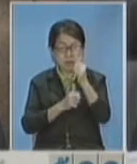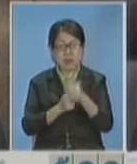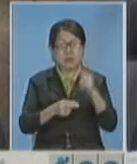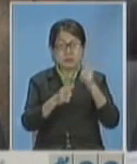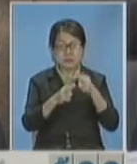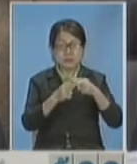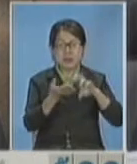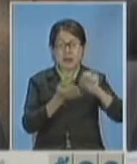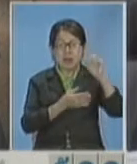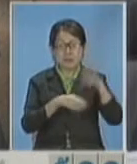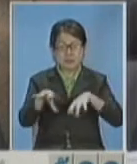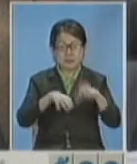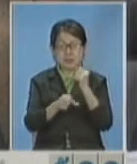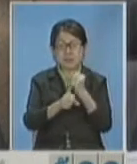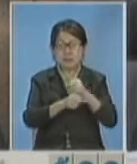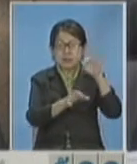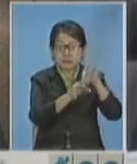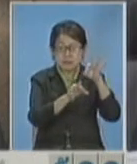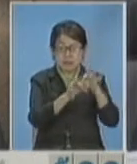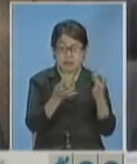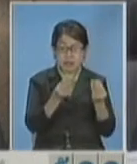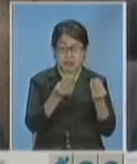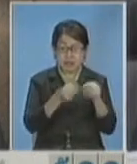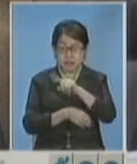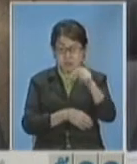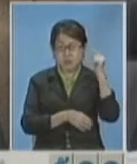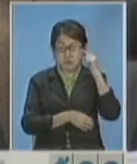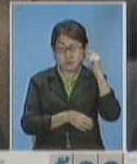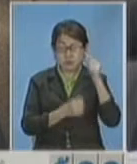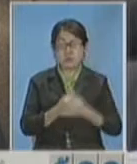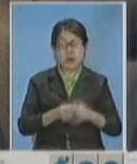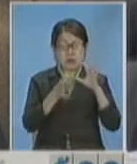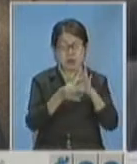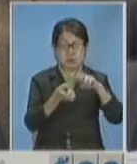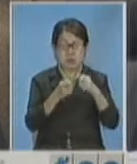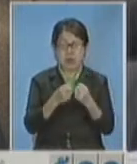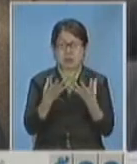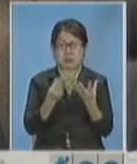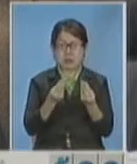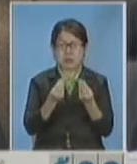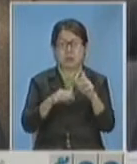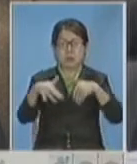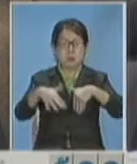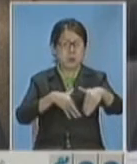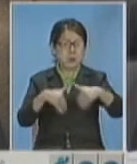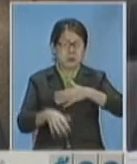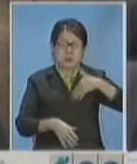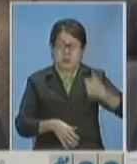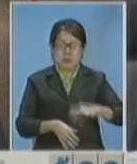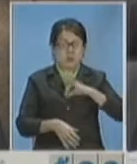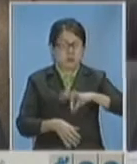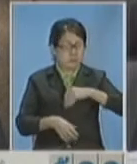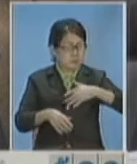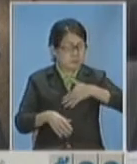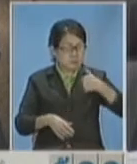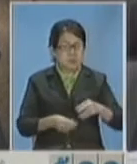หารจัดการธนาคารที่ดินถ้าหลายท่านได้ติดตามเรื่องนี้ปัญหาที่ดินนี่เป็นปัญหาที่อยู่ในหัวใจของพี่น้องประชาชนเป็นความทุกข์ความ